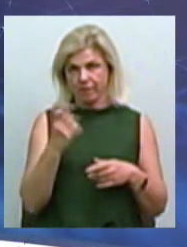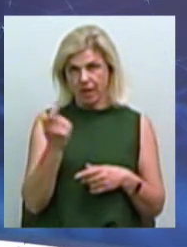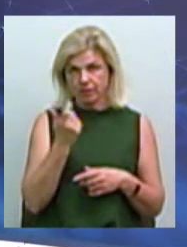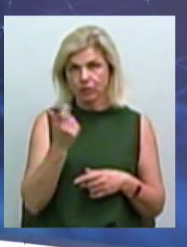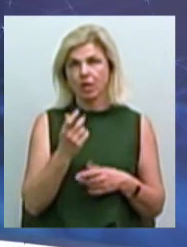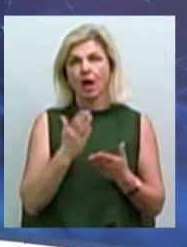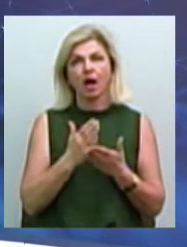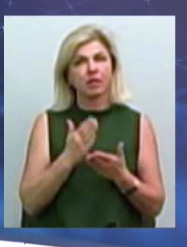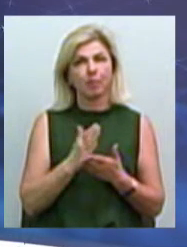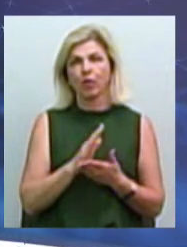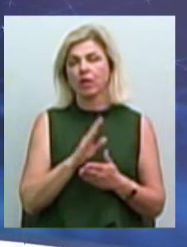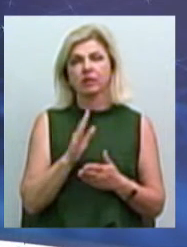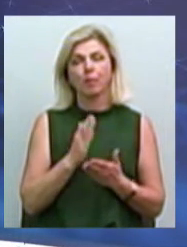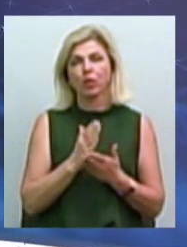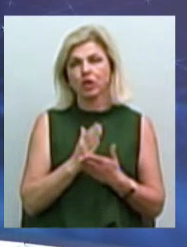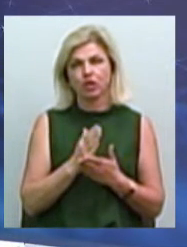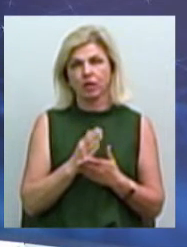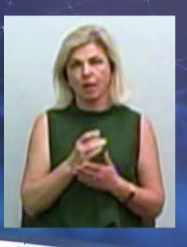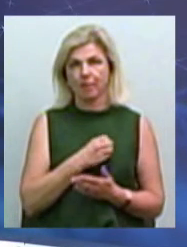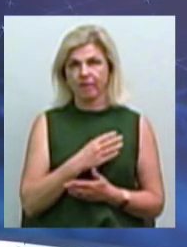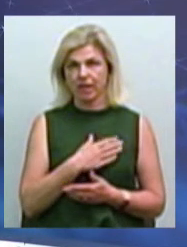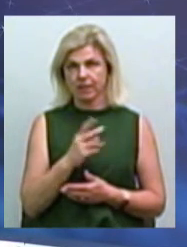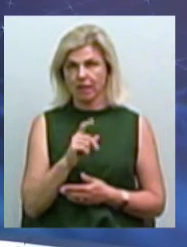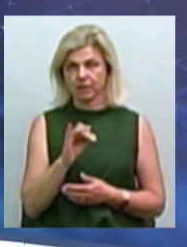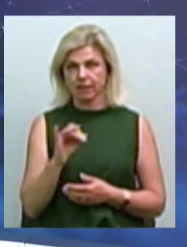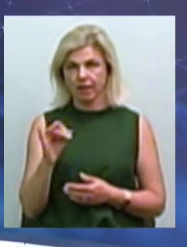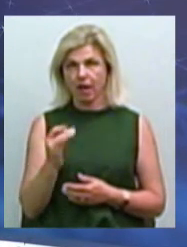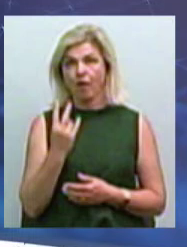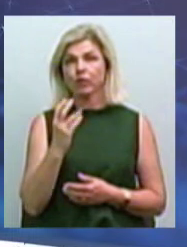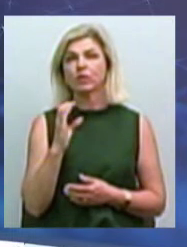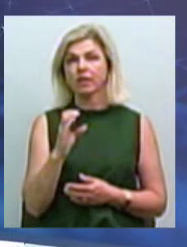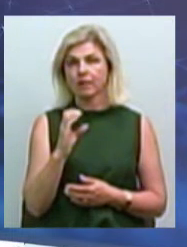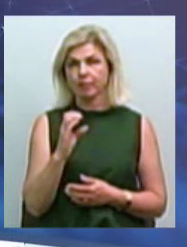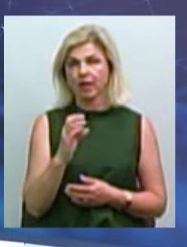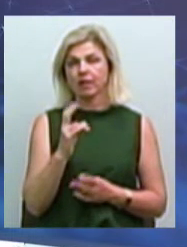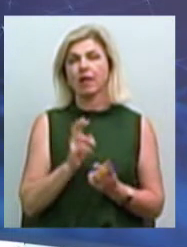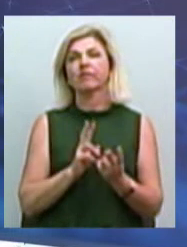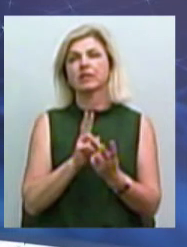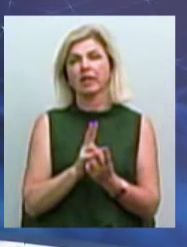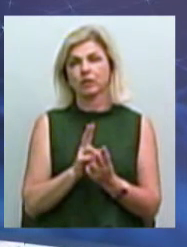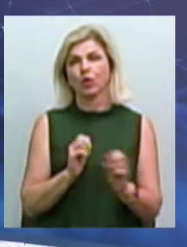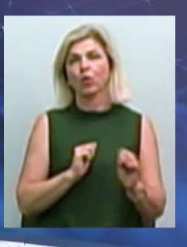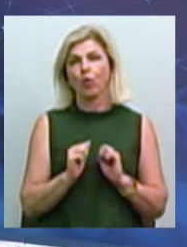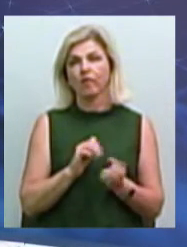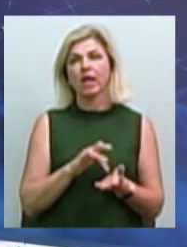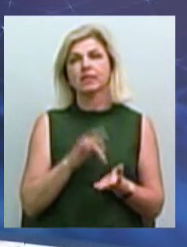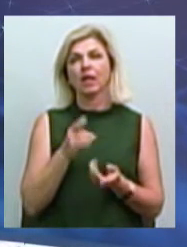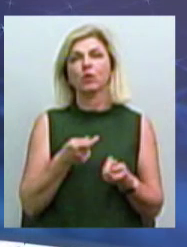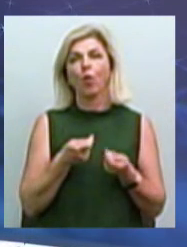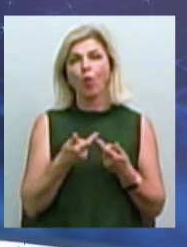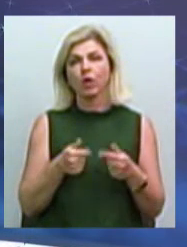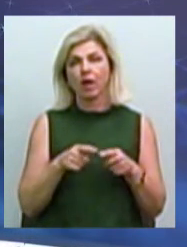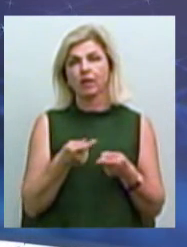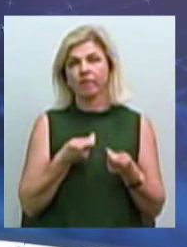з цього переліку розташовані на Миколаївщині. 2 вересня на зустрічі з керівниками центральних органів влади президент